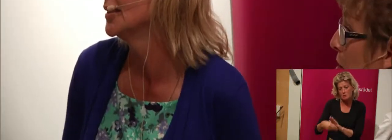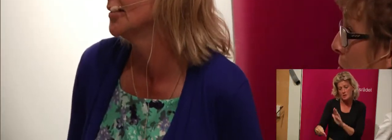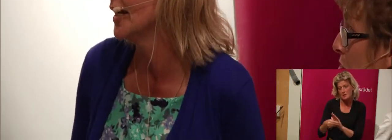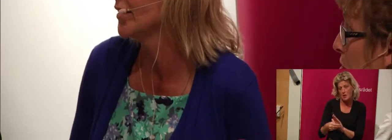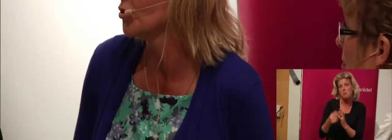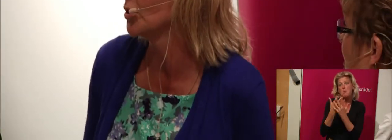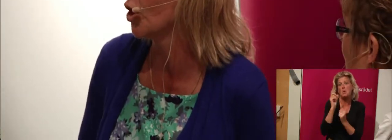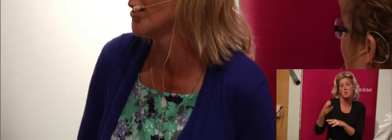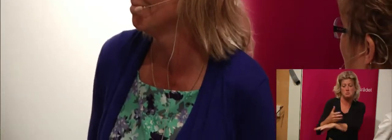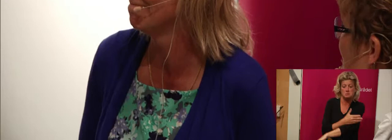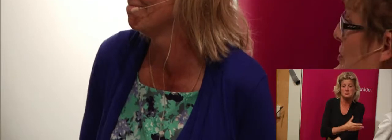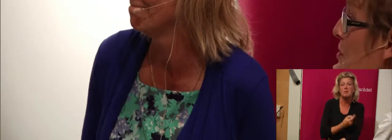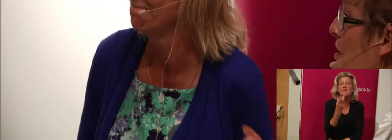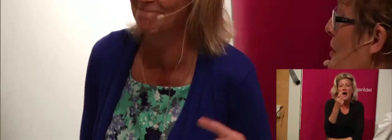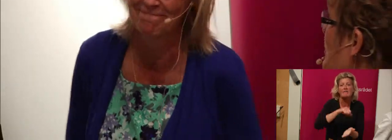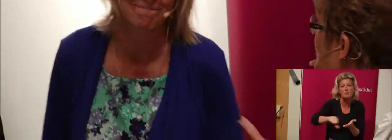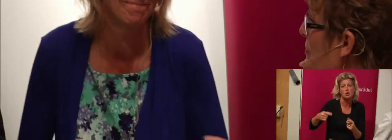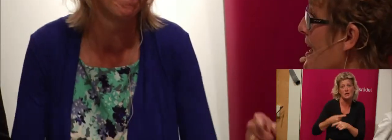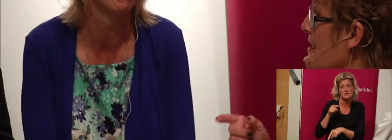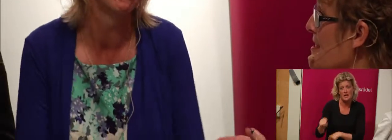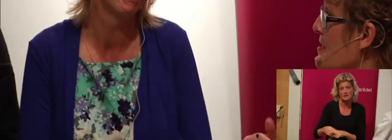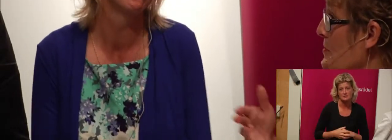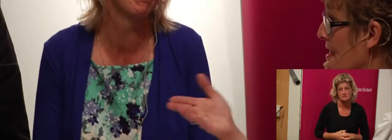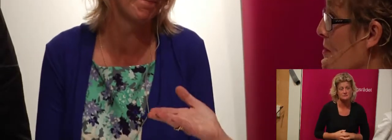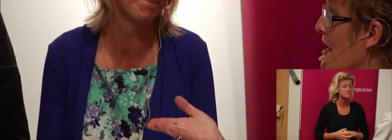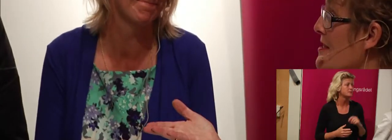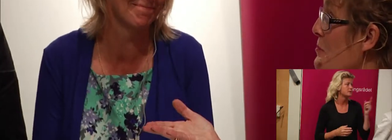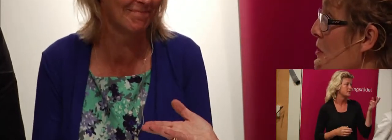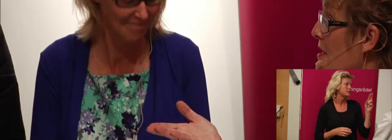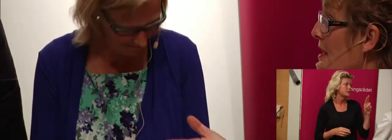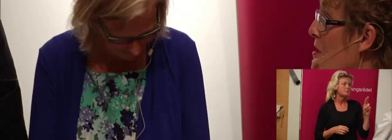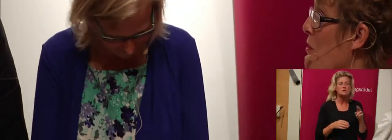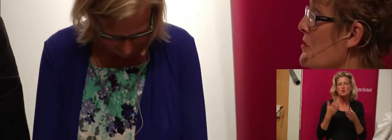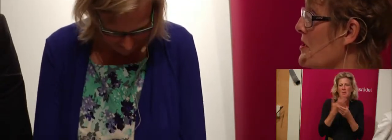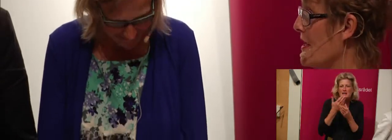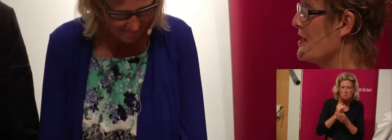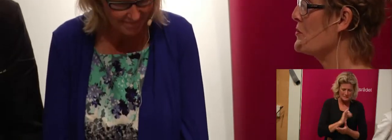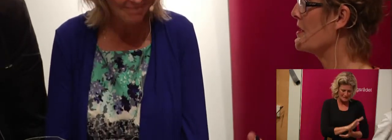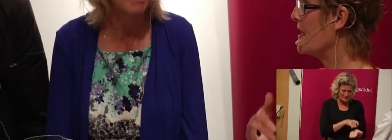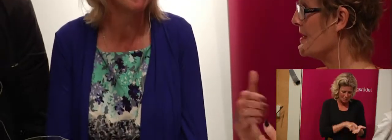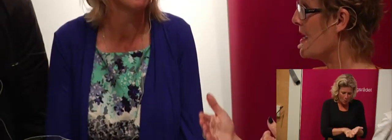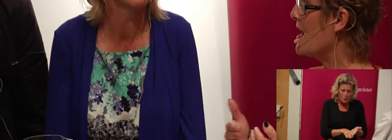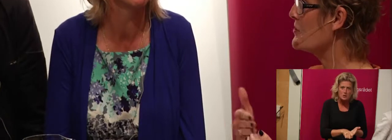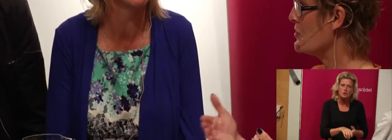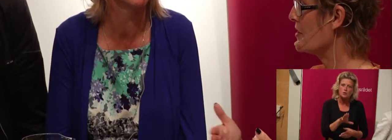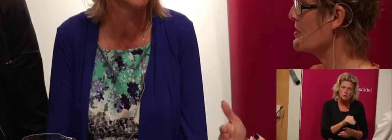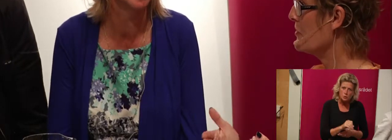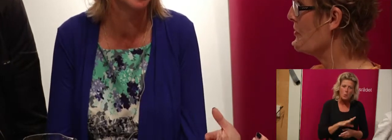år. Men det är andra som betalar. Styrningen har också förändrats lite, som till exempel i Helsingborg i din rapport. Där är det så att det